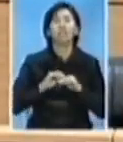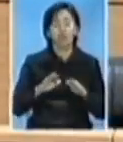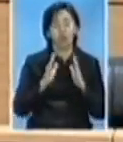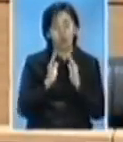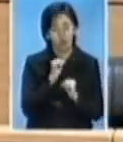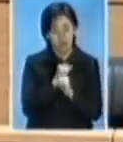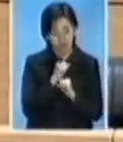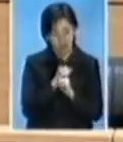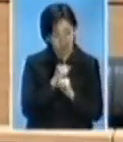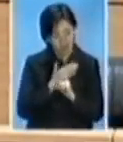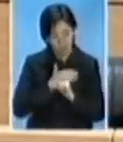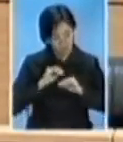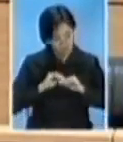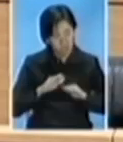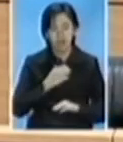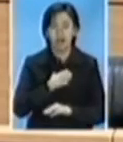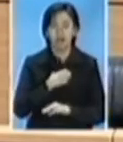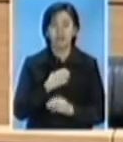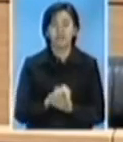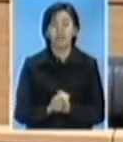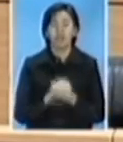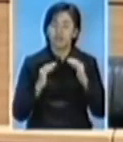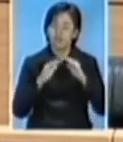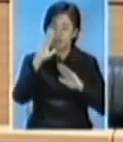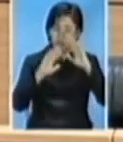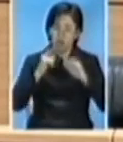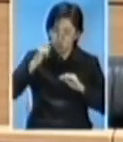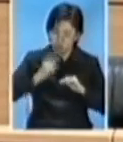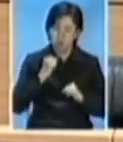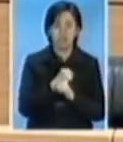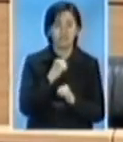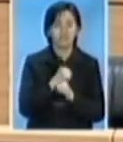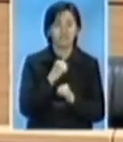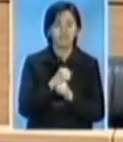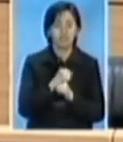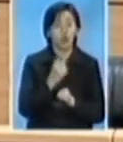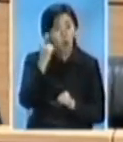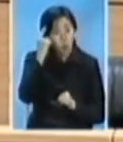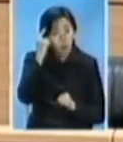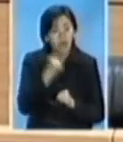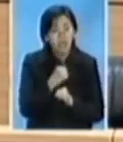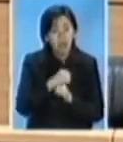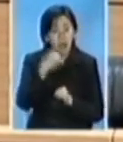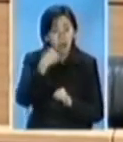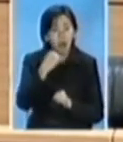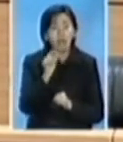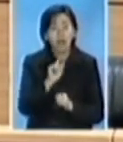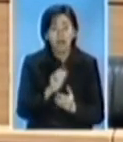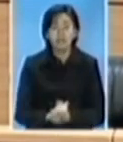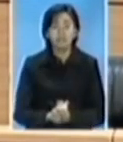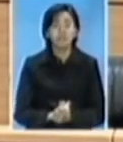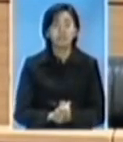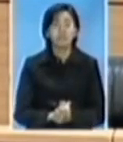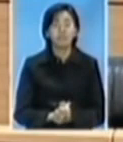ของมนุษยชาติของสิ่งที่เรียกว่าประชาธิปไตยต้องทำท่านรู้เปล่าว่าทำอย่างนี้มากๆเขามากๆเขาเป็นยังไงครับ